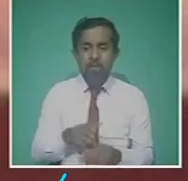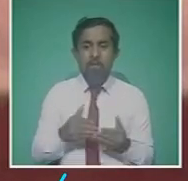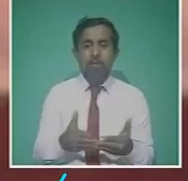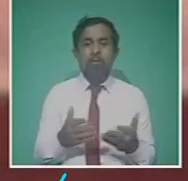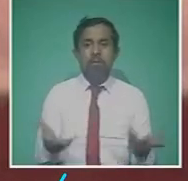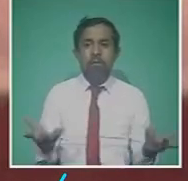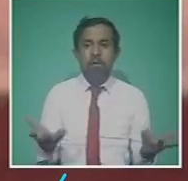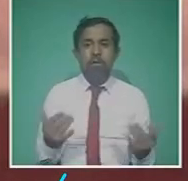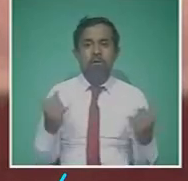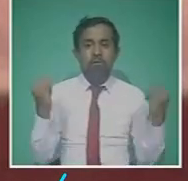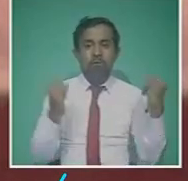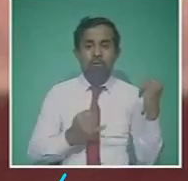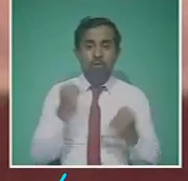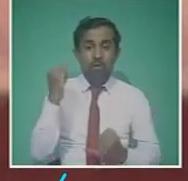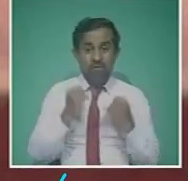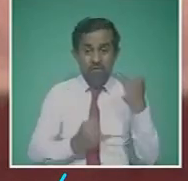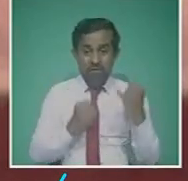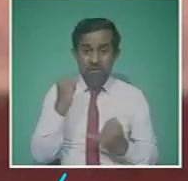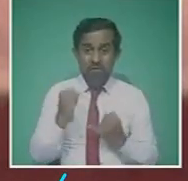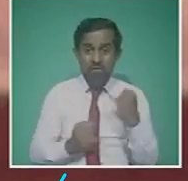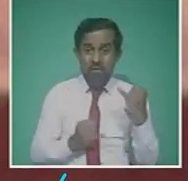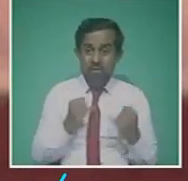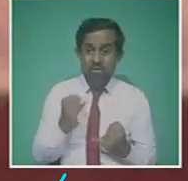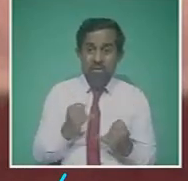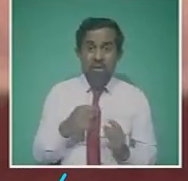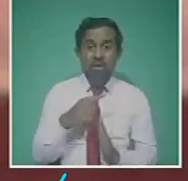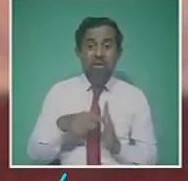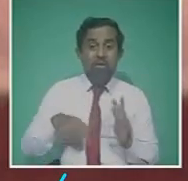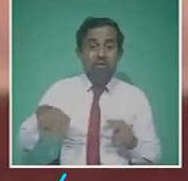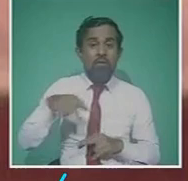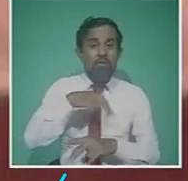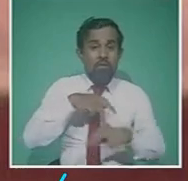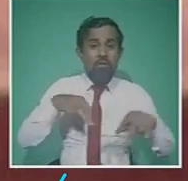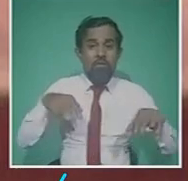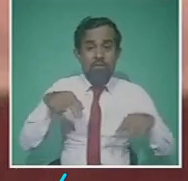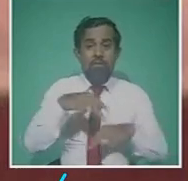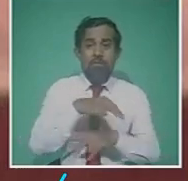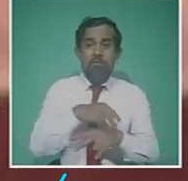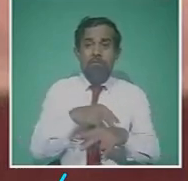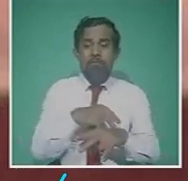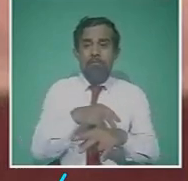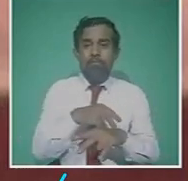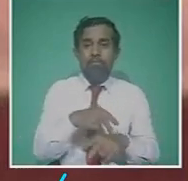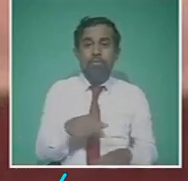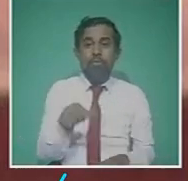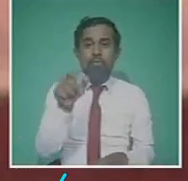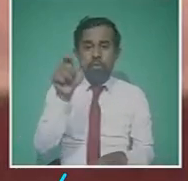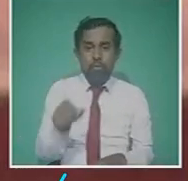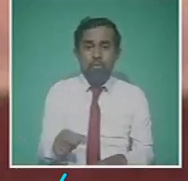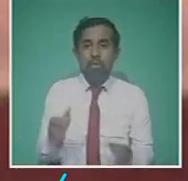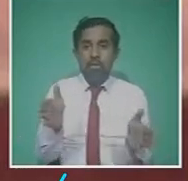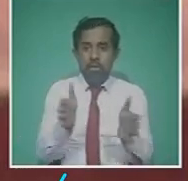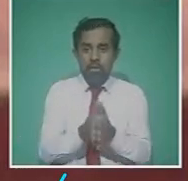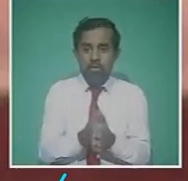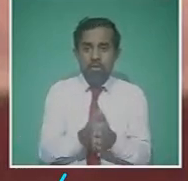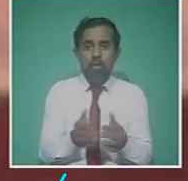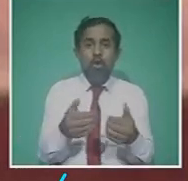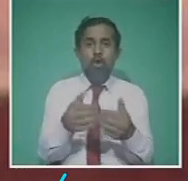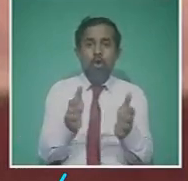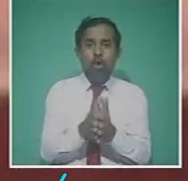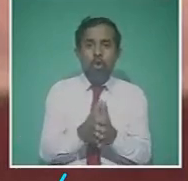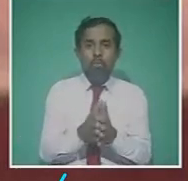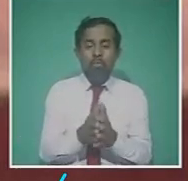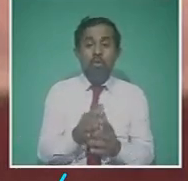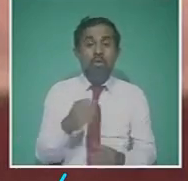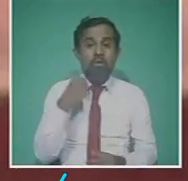නැහැ විවේචන කර කර විවේචන කර කර රට වටේ ඇවිදිනවා අද ඔබතුමාලා එකතු කරලා ඔබතුමාලා